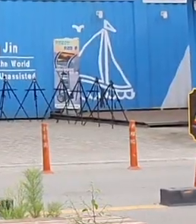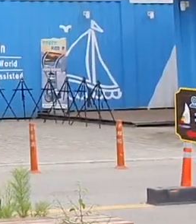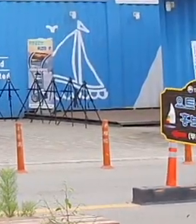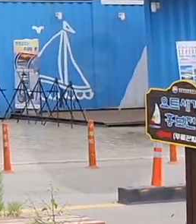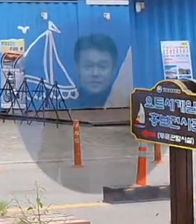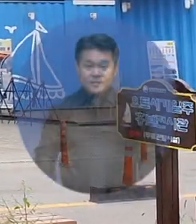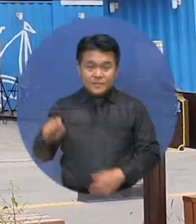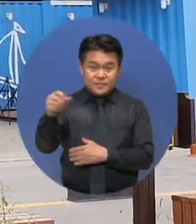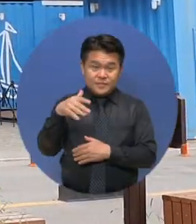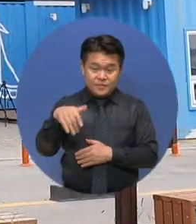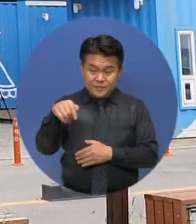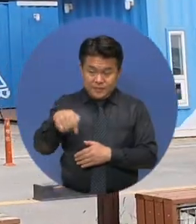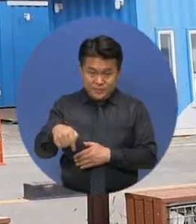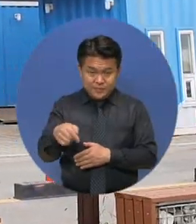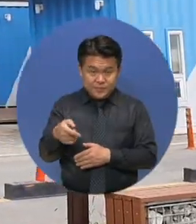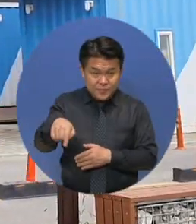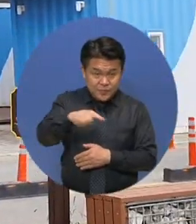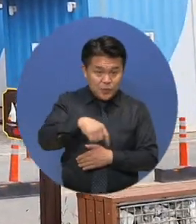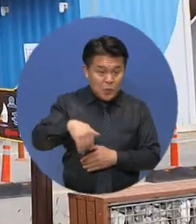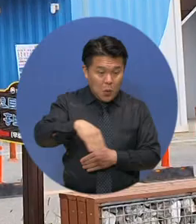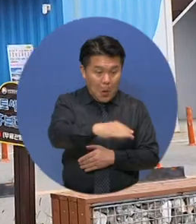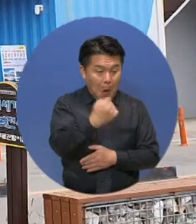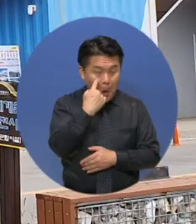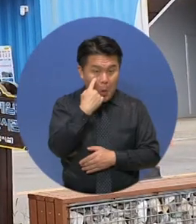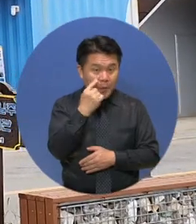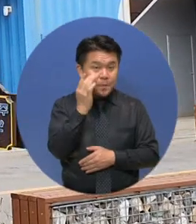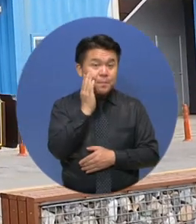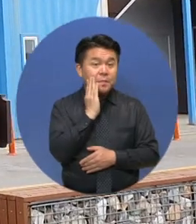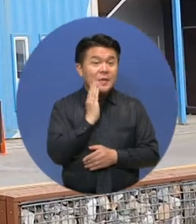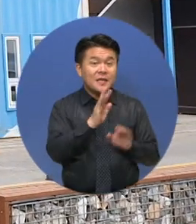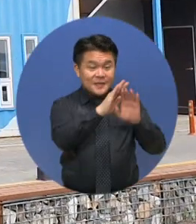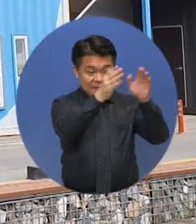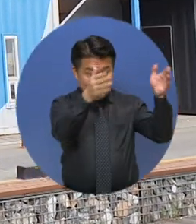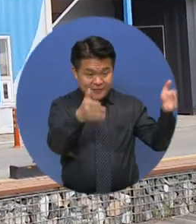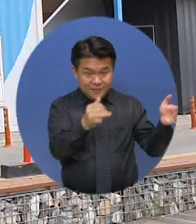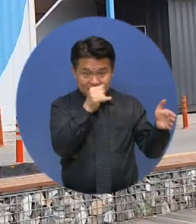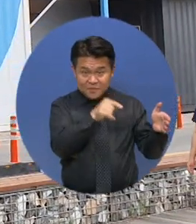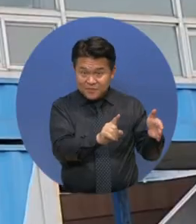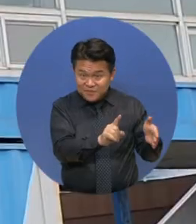등대를 벗어나면 바로 보이는 이 하늘색 건물은